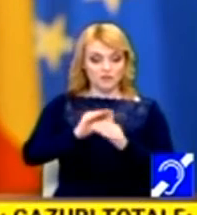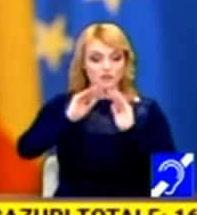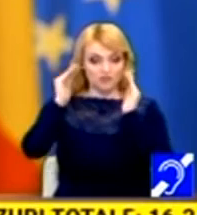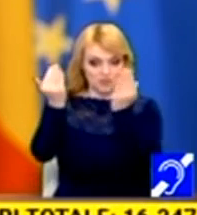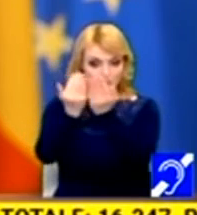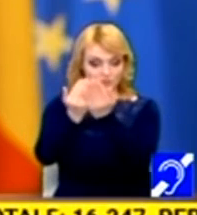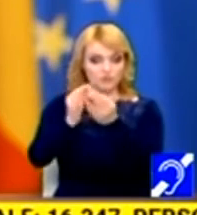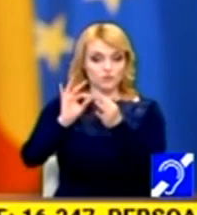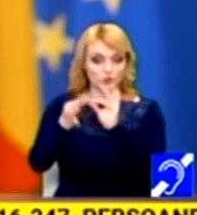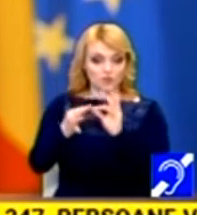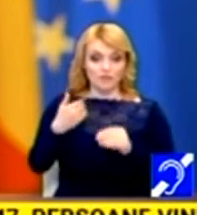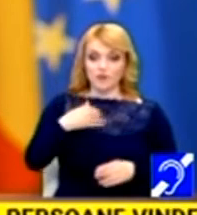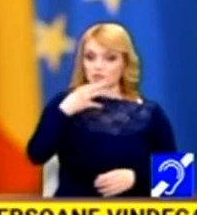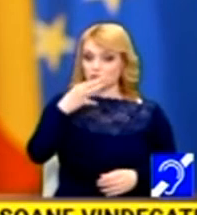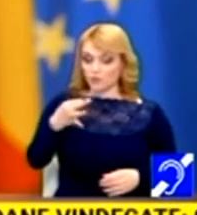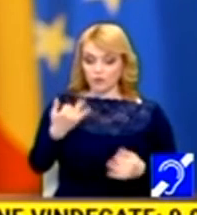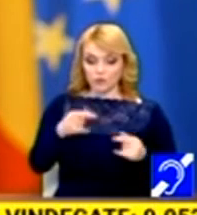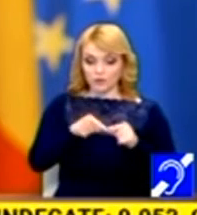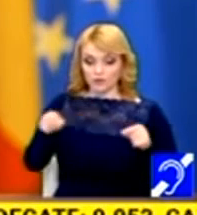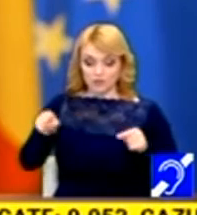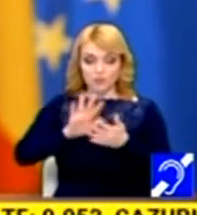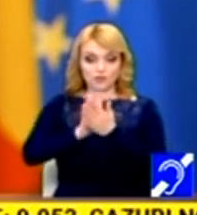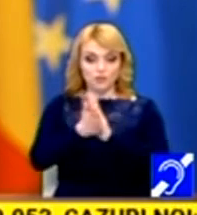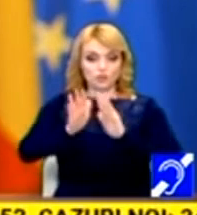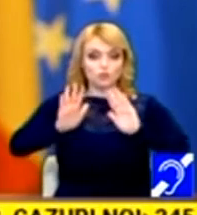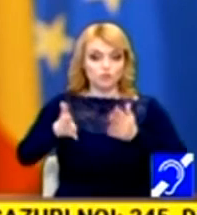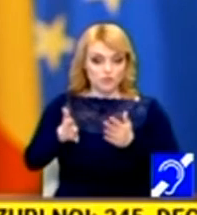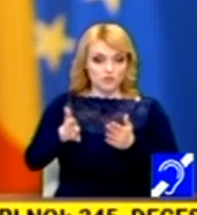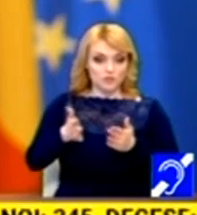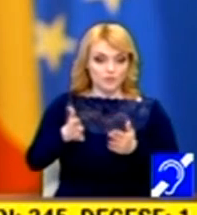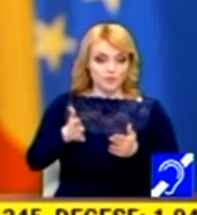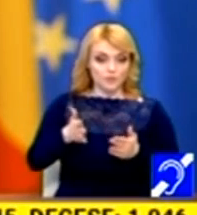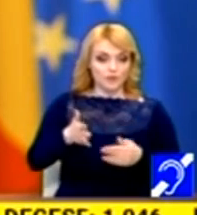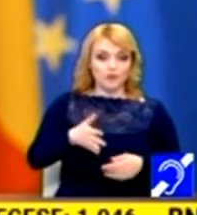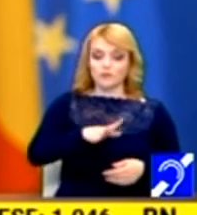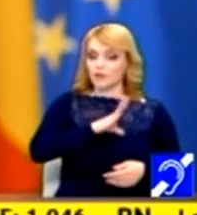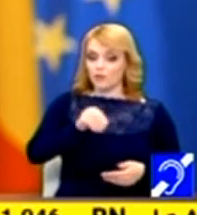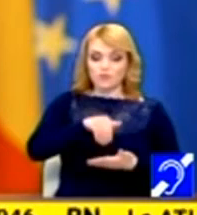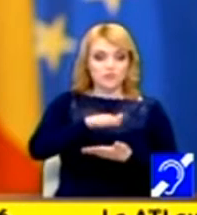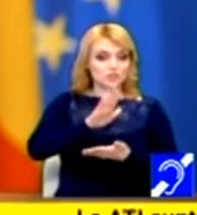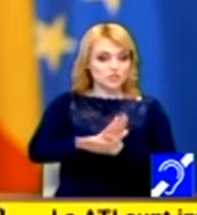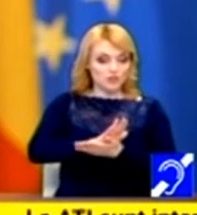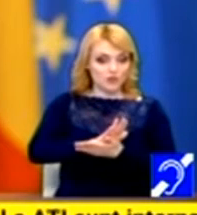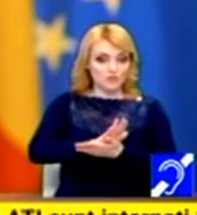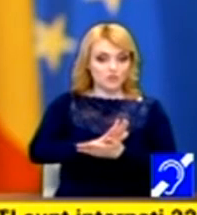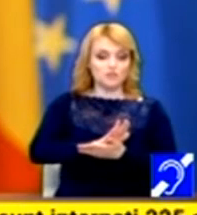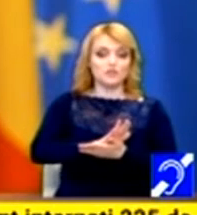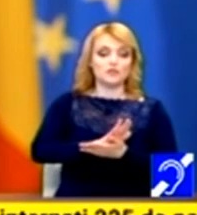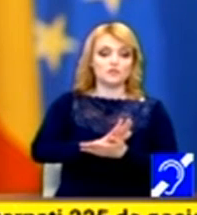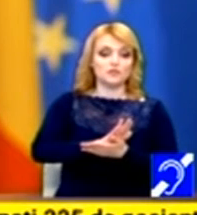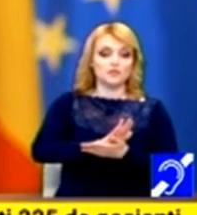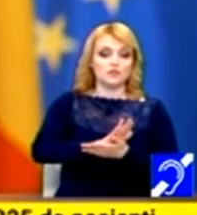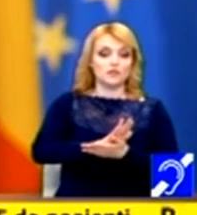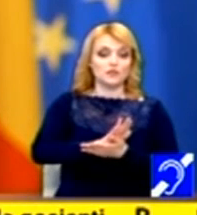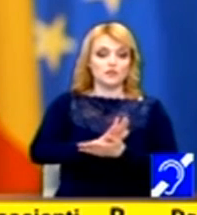să menționez că pe toată durata stării de urgență nu s-au înregistrat depășiri de capacitate